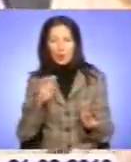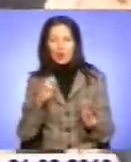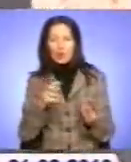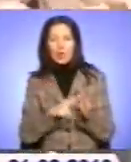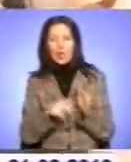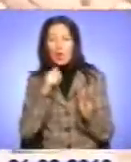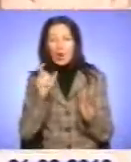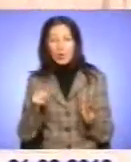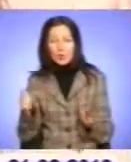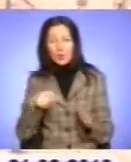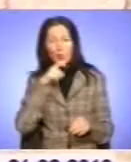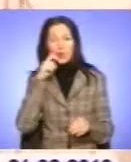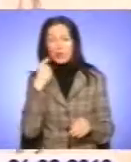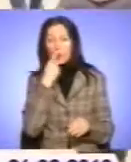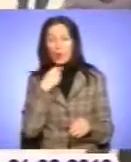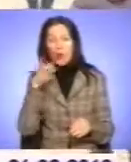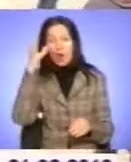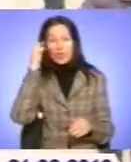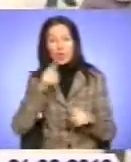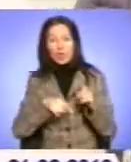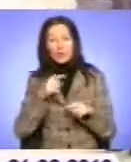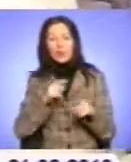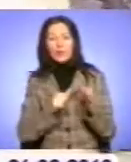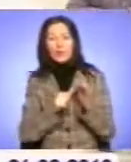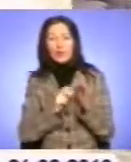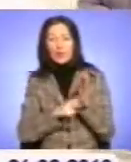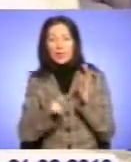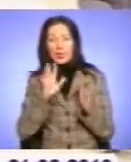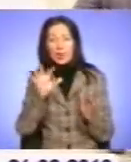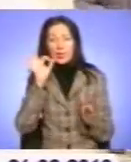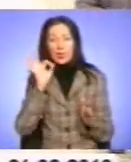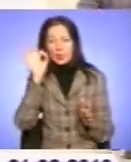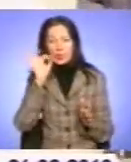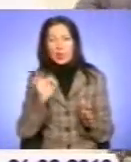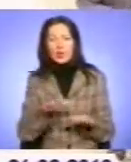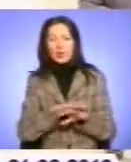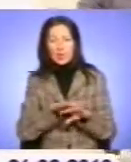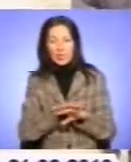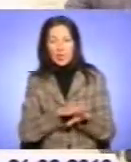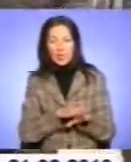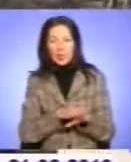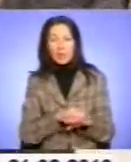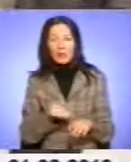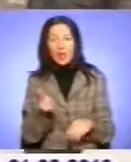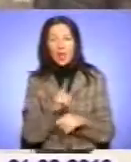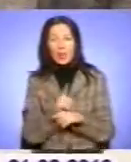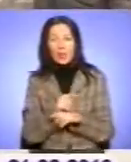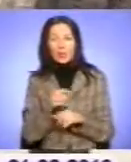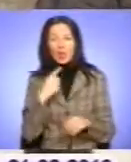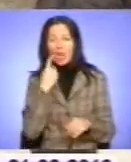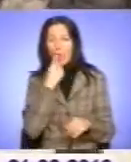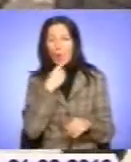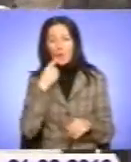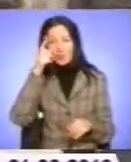вважають рідною 67,5% населення України. Тернопільський мовознавець Микола